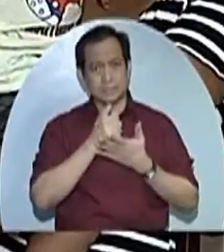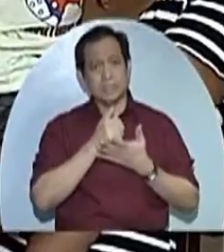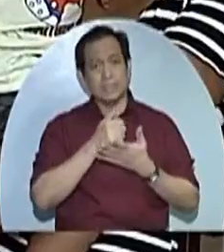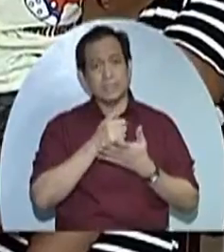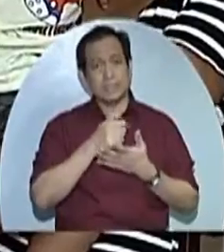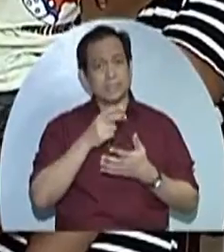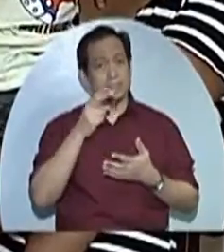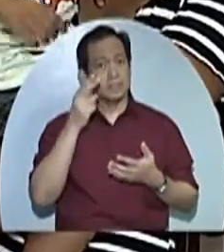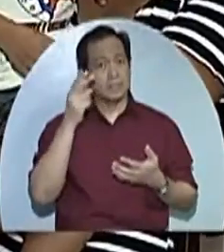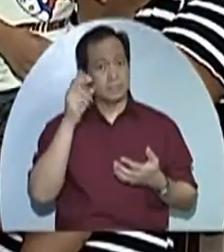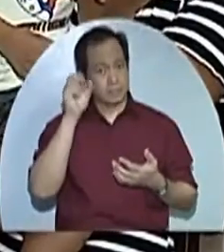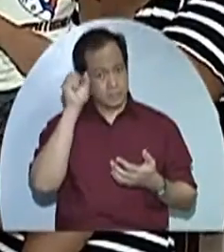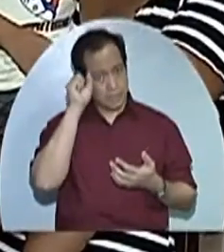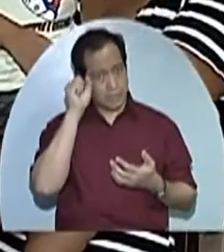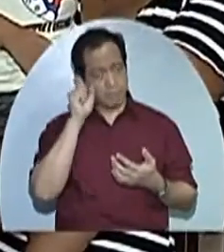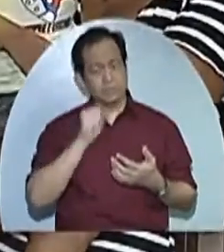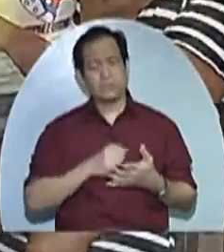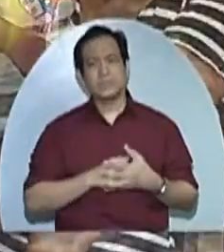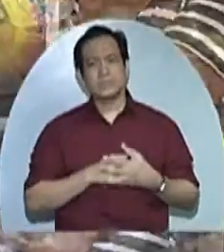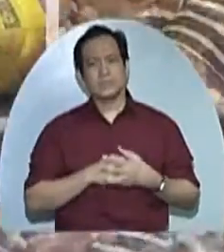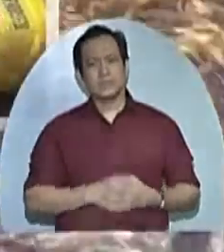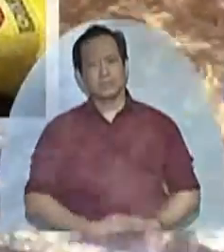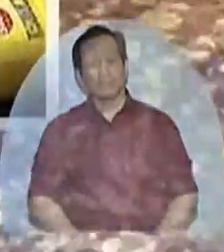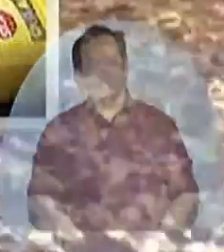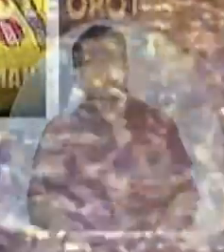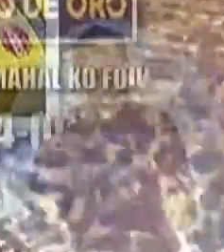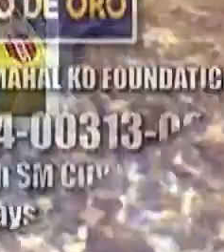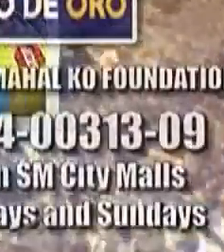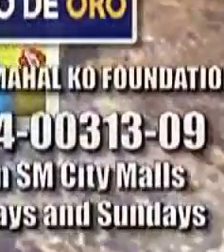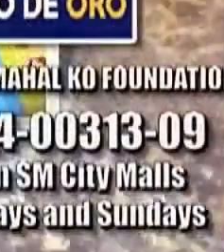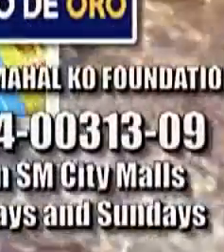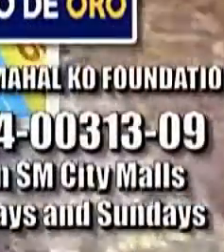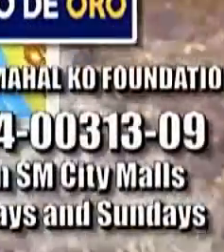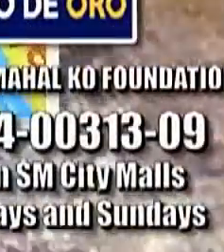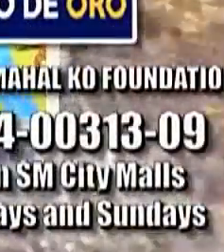si Sherwin Arocha Jr.